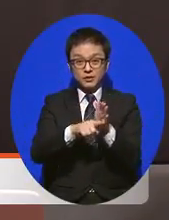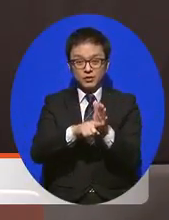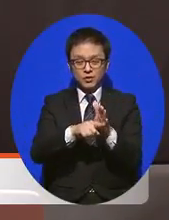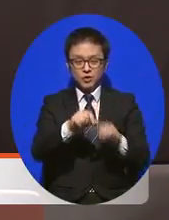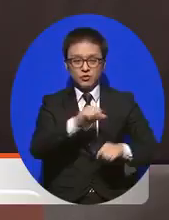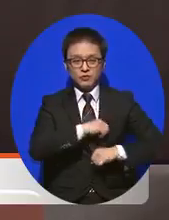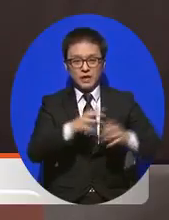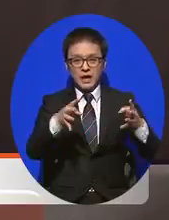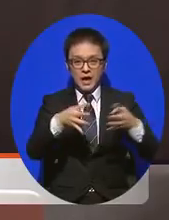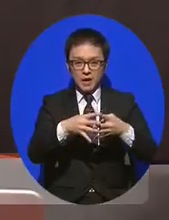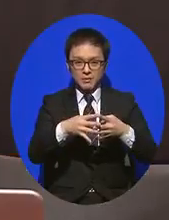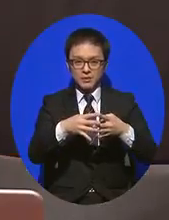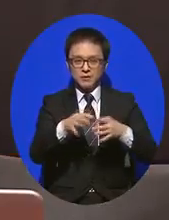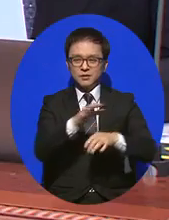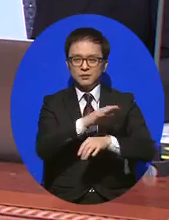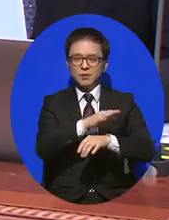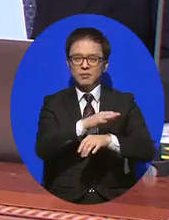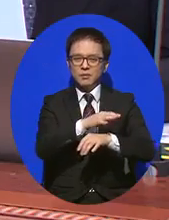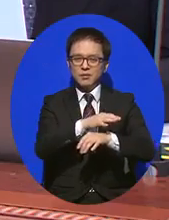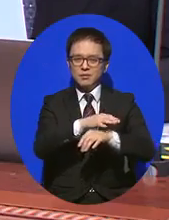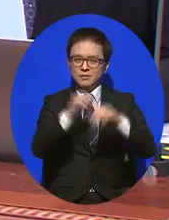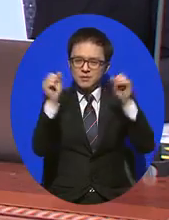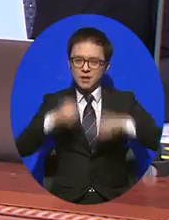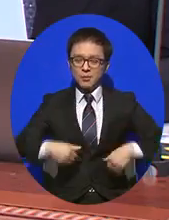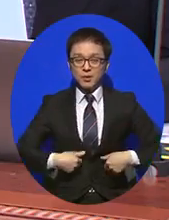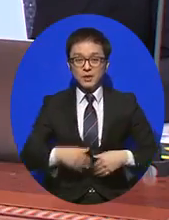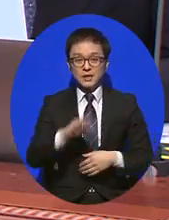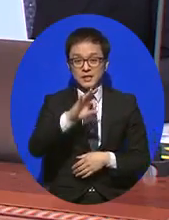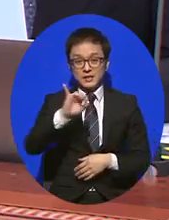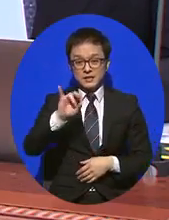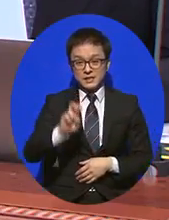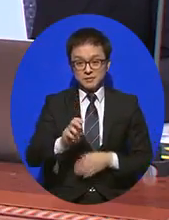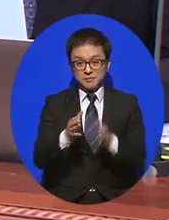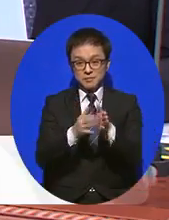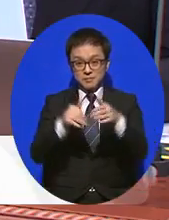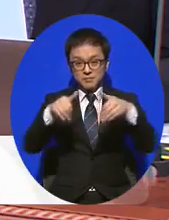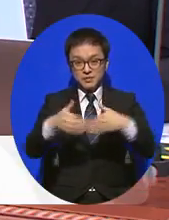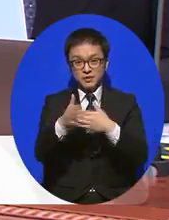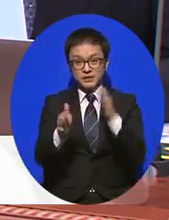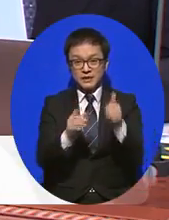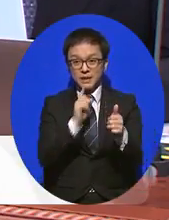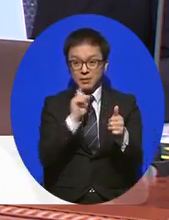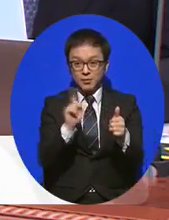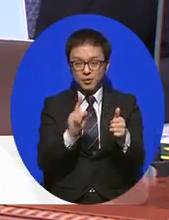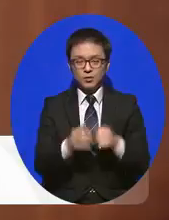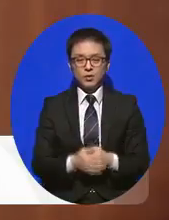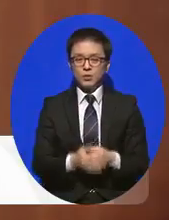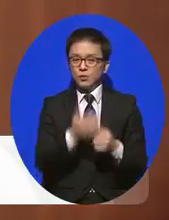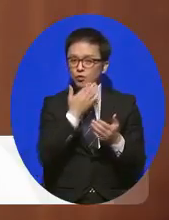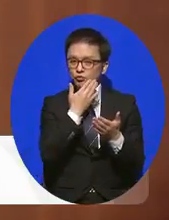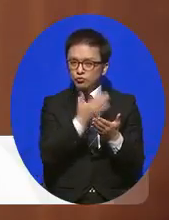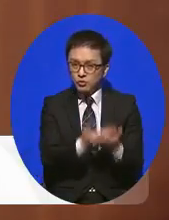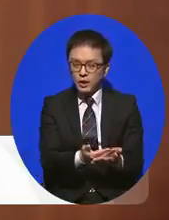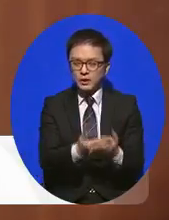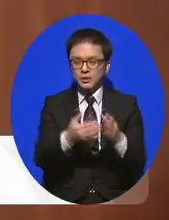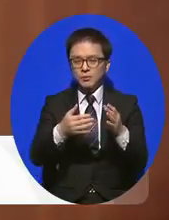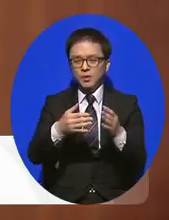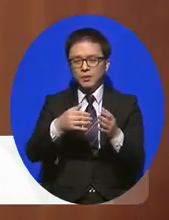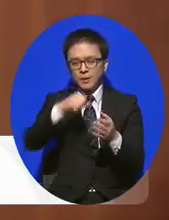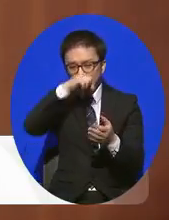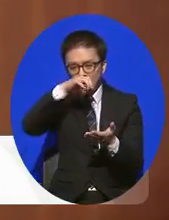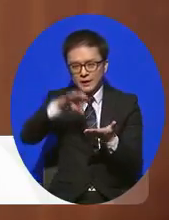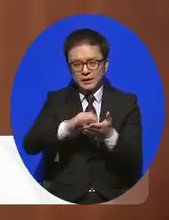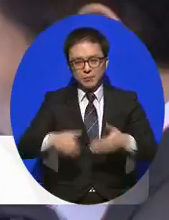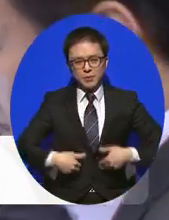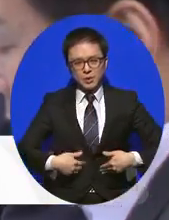촉진하는 역할을 하게 될 것입니다. 임종석 비서실장은 중대한 재정 부담을 만들 때 국회 동의를 받는 것이지